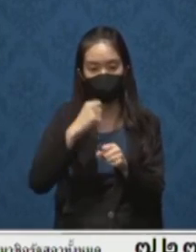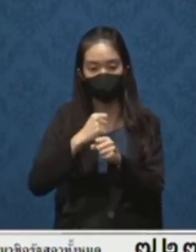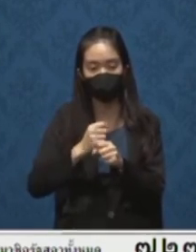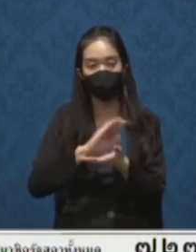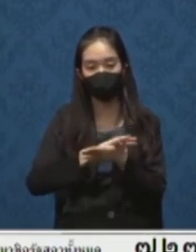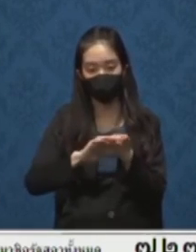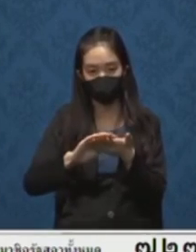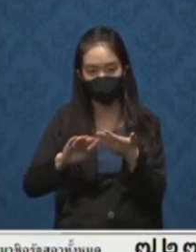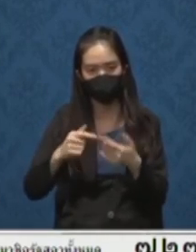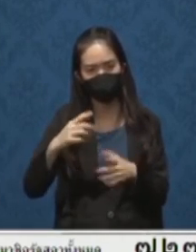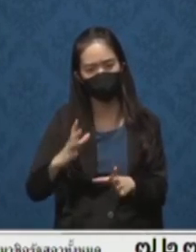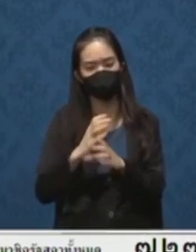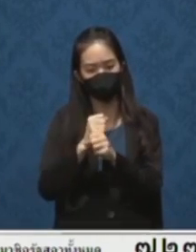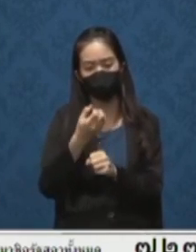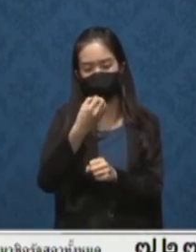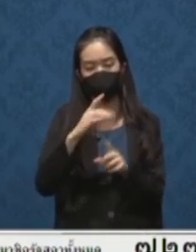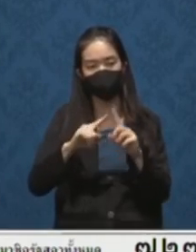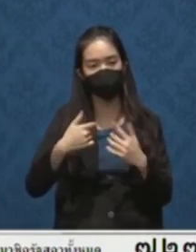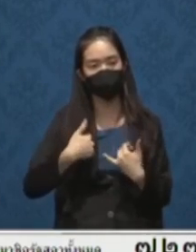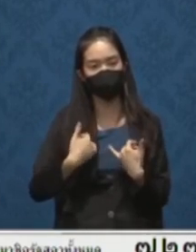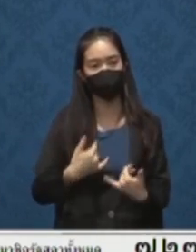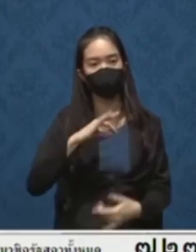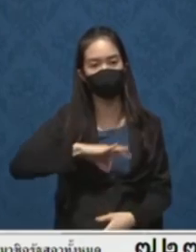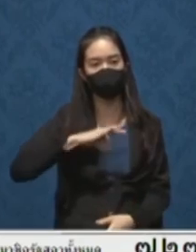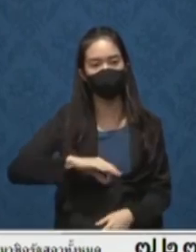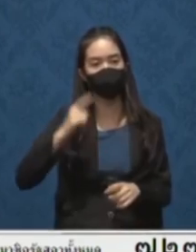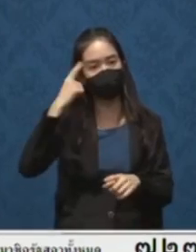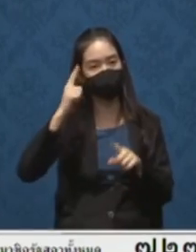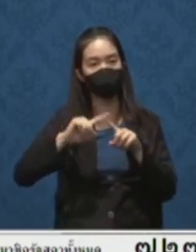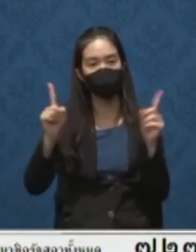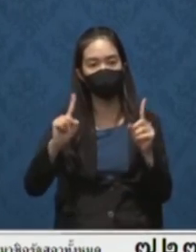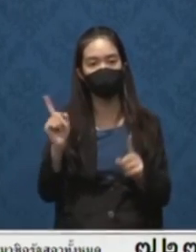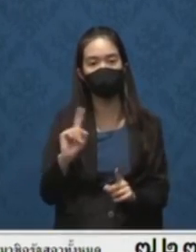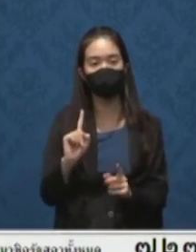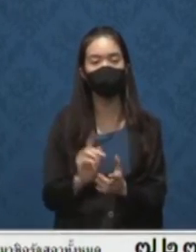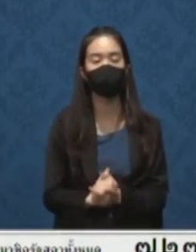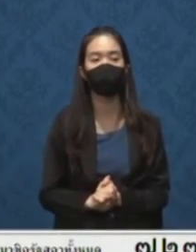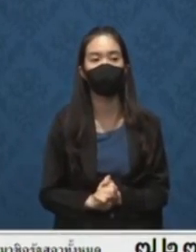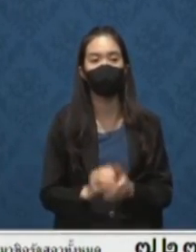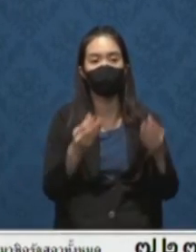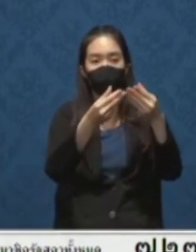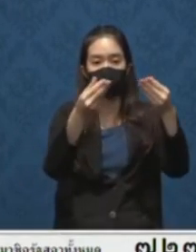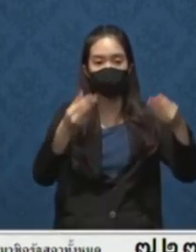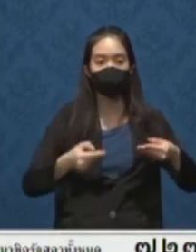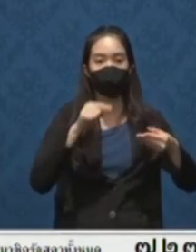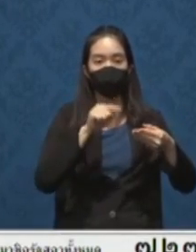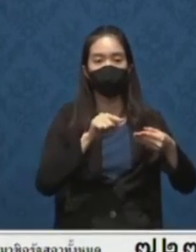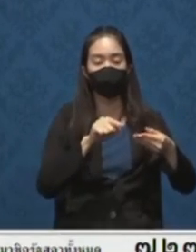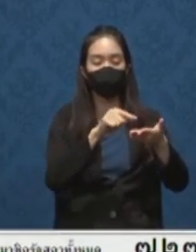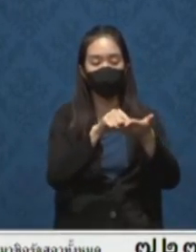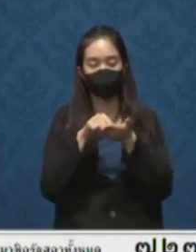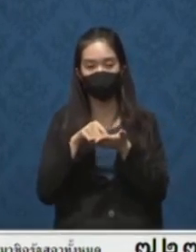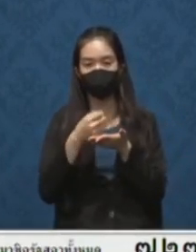ซึ่งผมเห็นต่างนะครับท่านสรุปในเอกสารที่จดทำโดยสภาพัศนะครับบอกว่